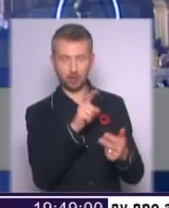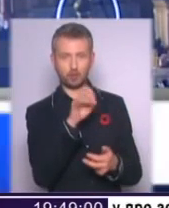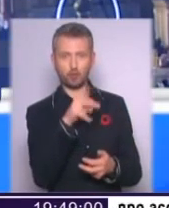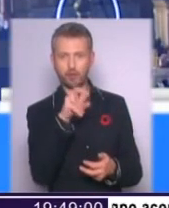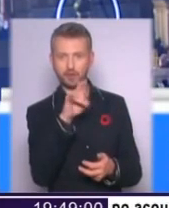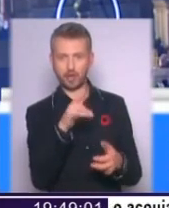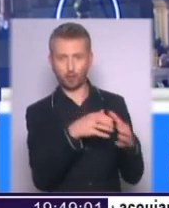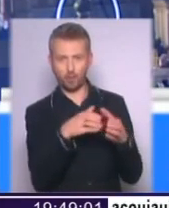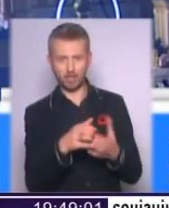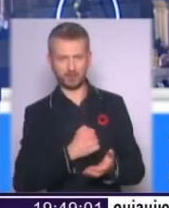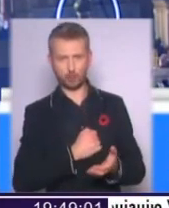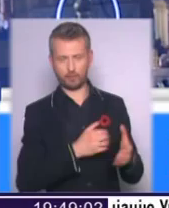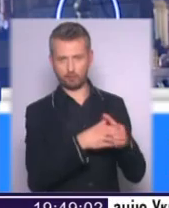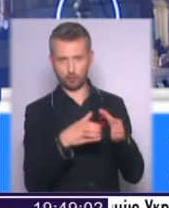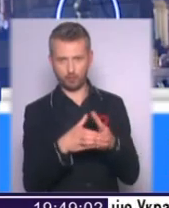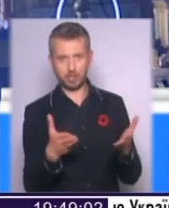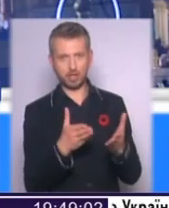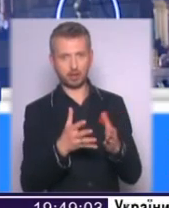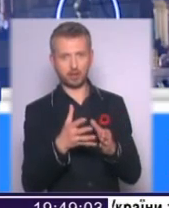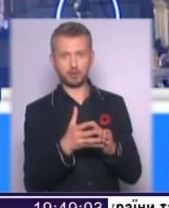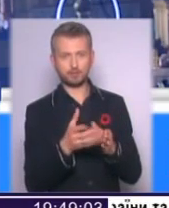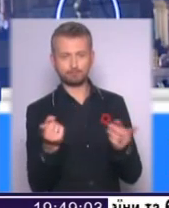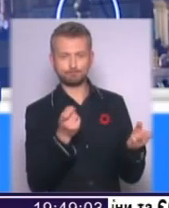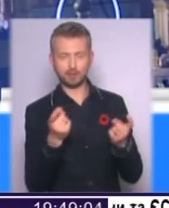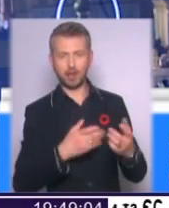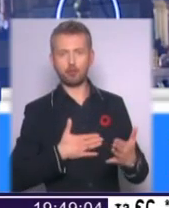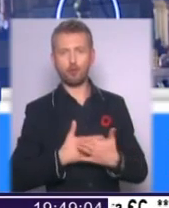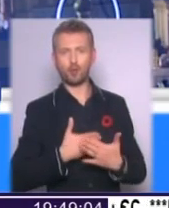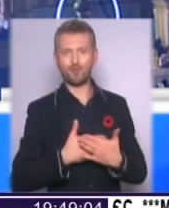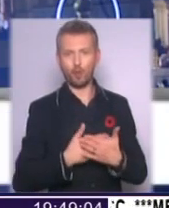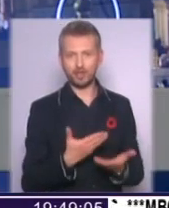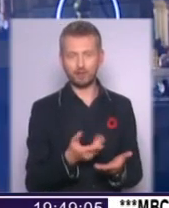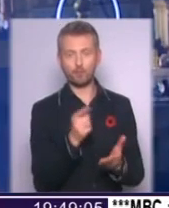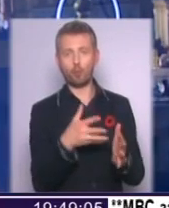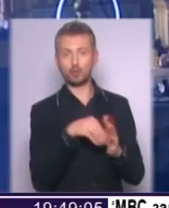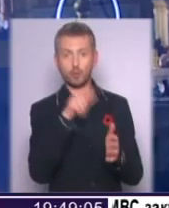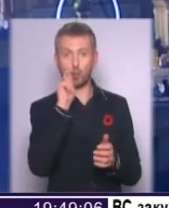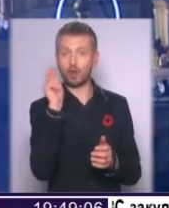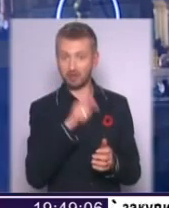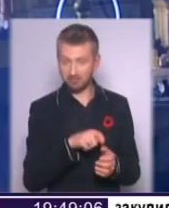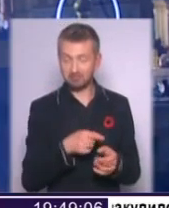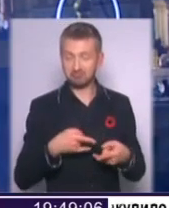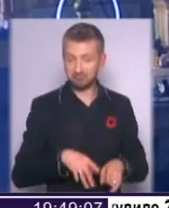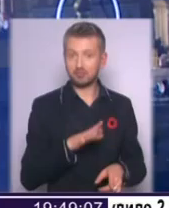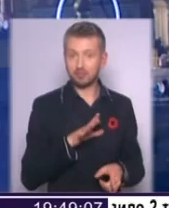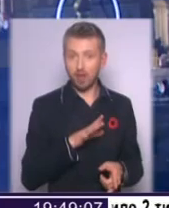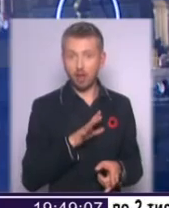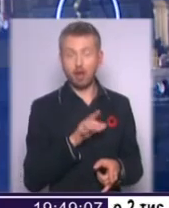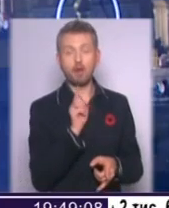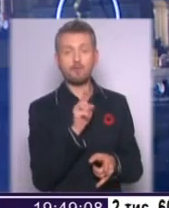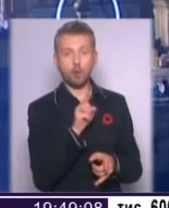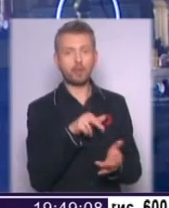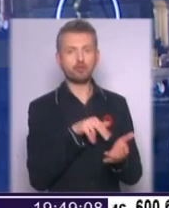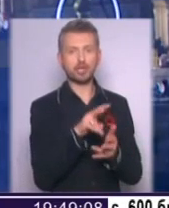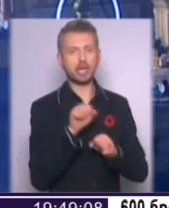або військові формування, які складалися з добровольців, в тому числі українського походження, оскільки вони йшли на